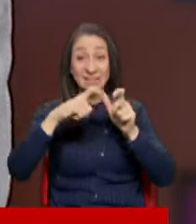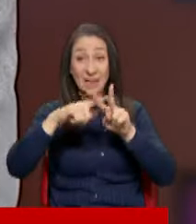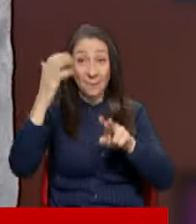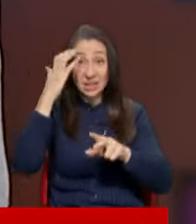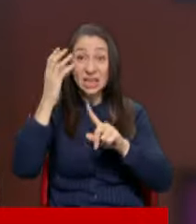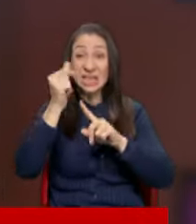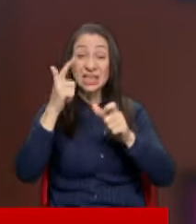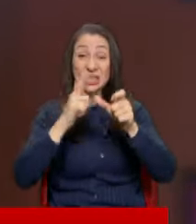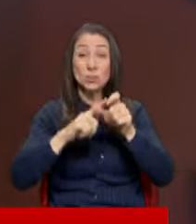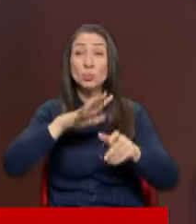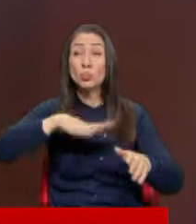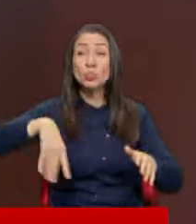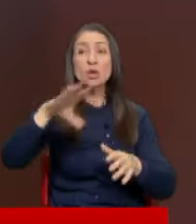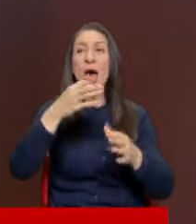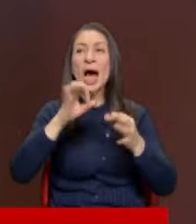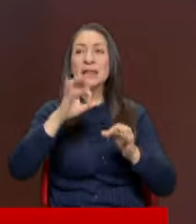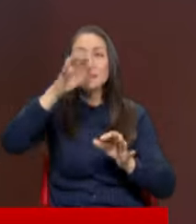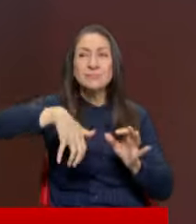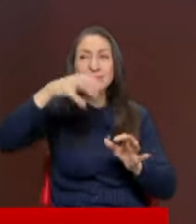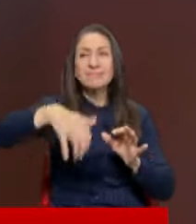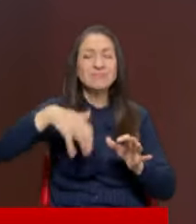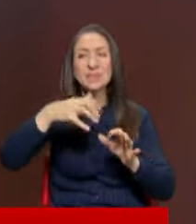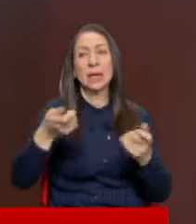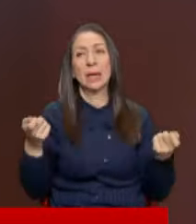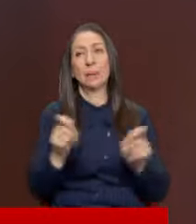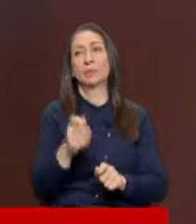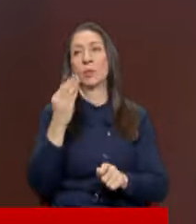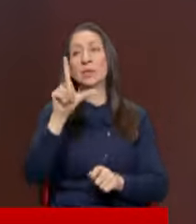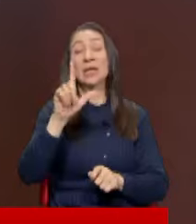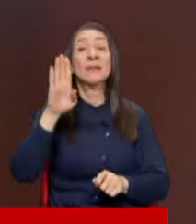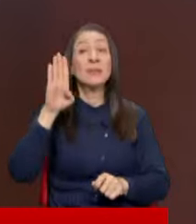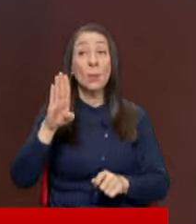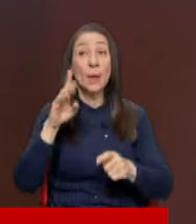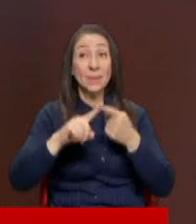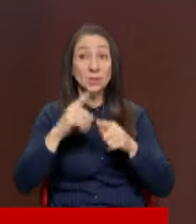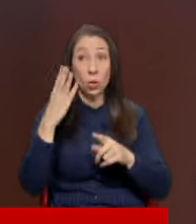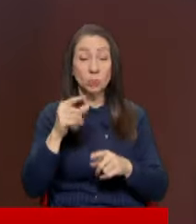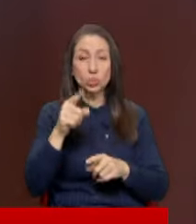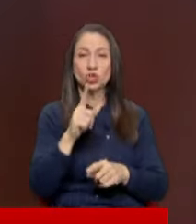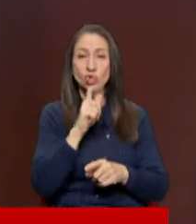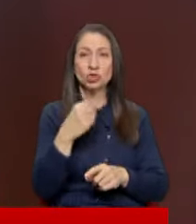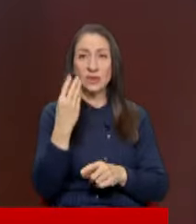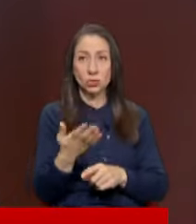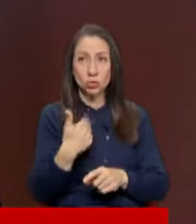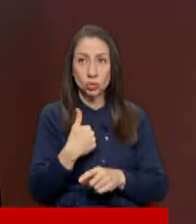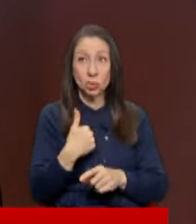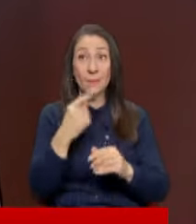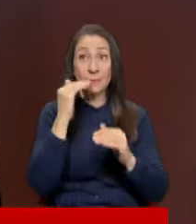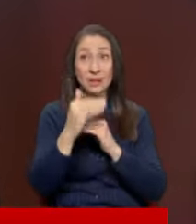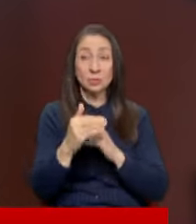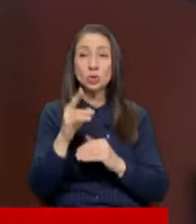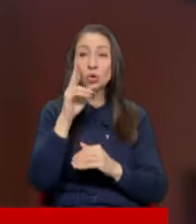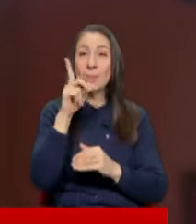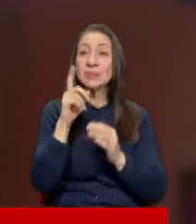İliş de dahil bütün altın maden ocakları kapatılmalı Demokrat Parti olarak bunu Söz veriyoruz milletimiz Söz